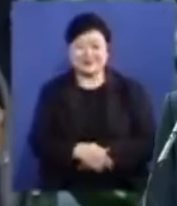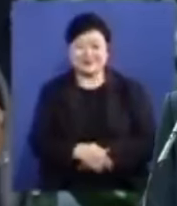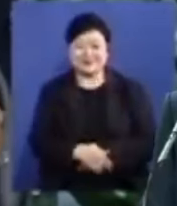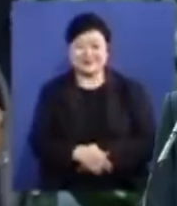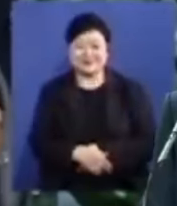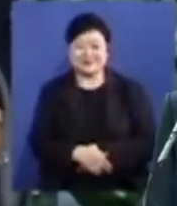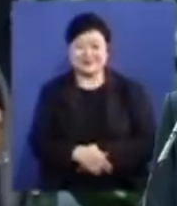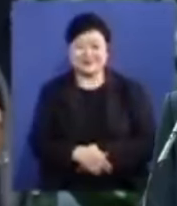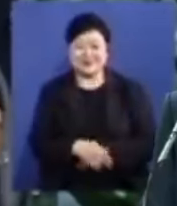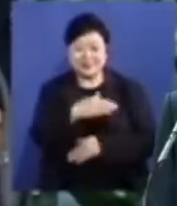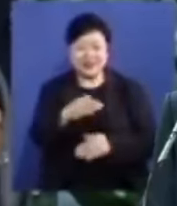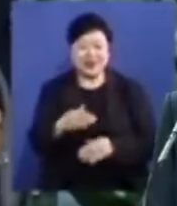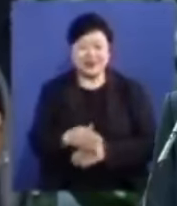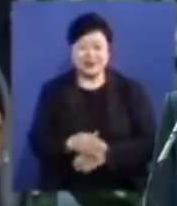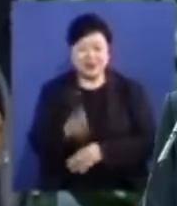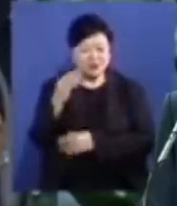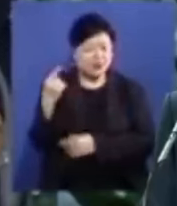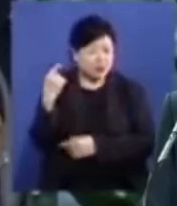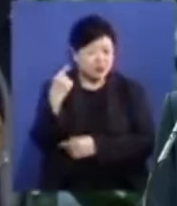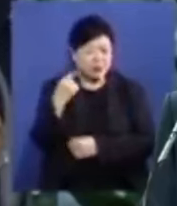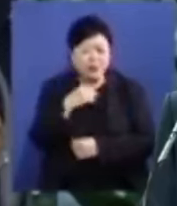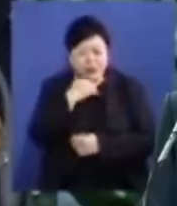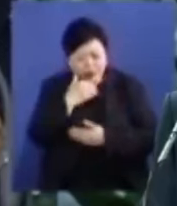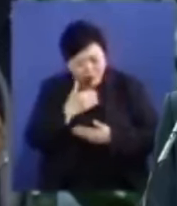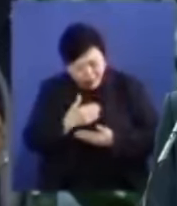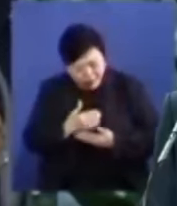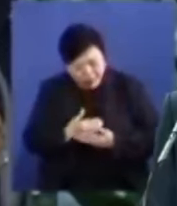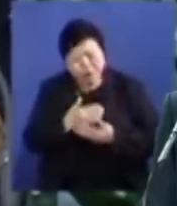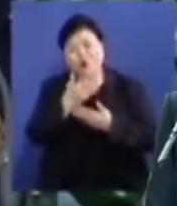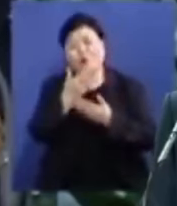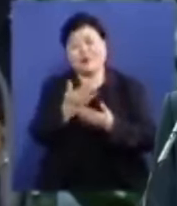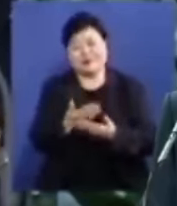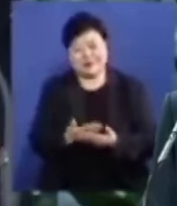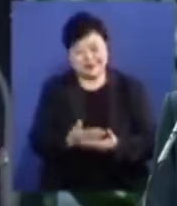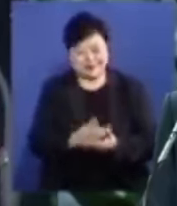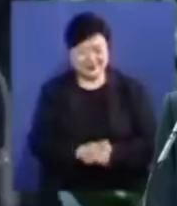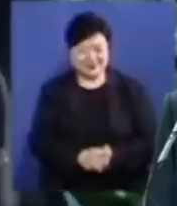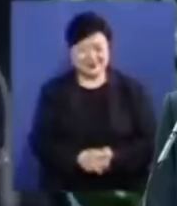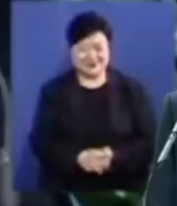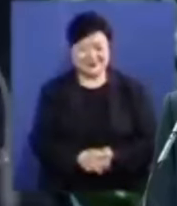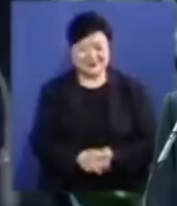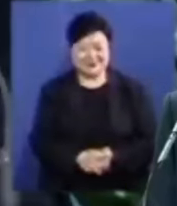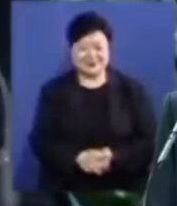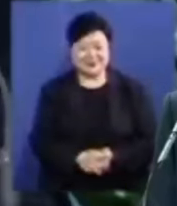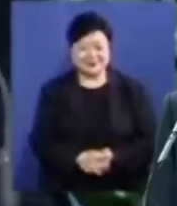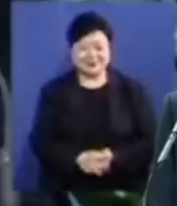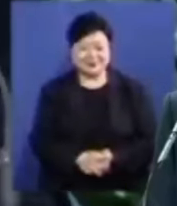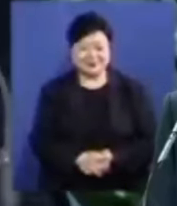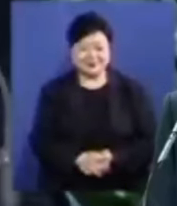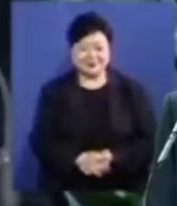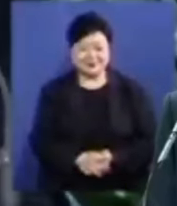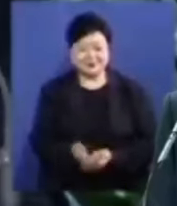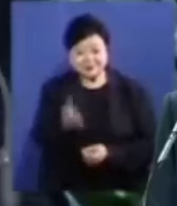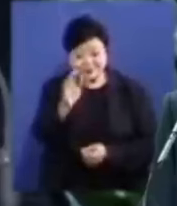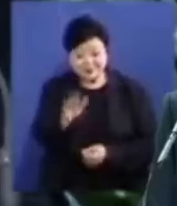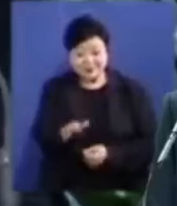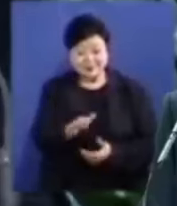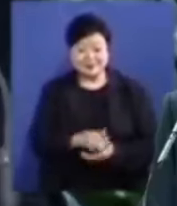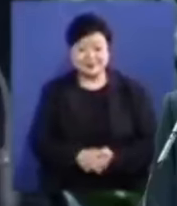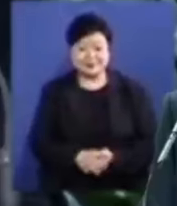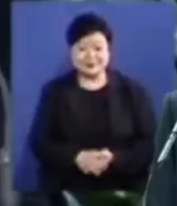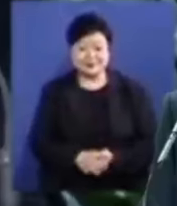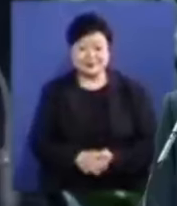보고 듣고 크게 감동을 느꼈습니다. 그런데